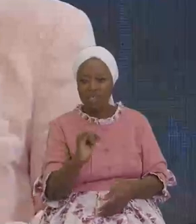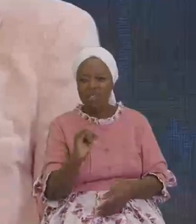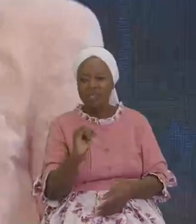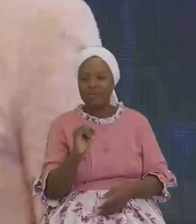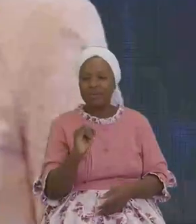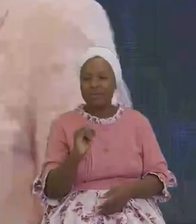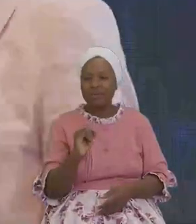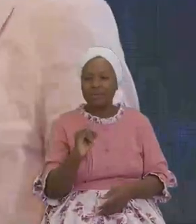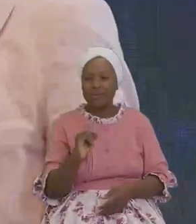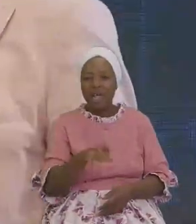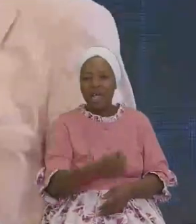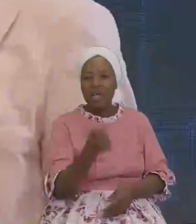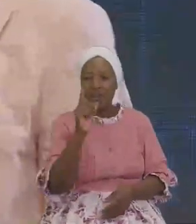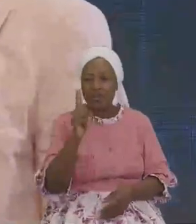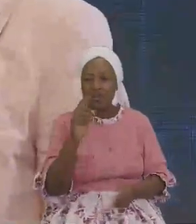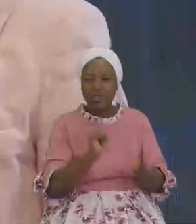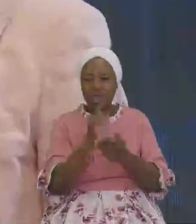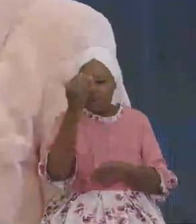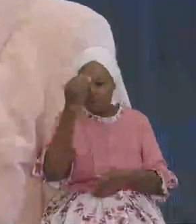quiconque sait que Dieu est,